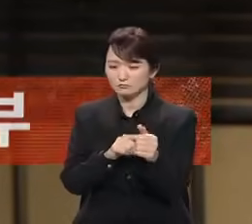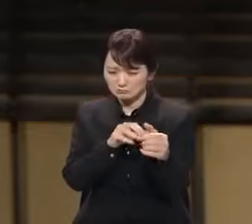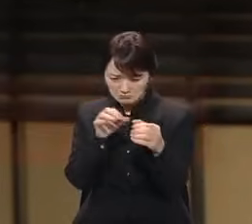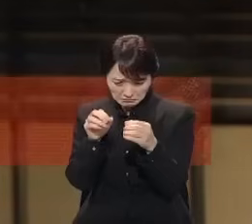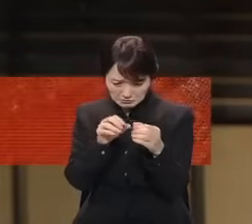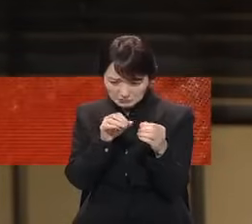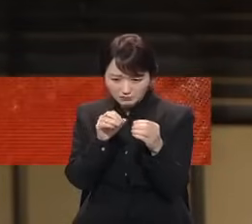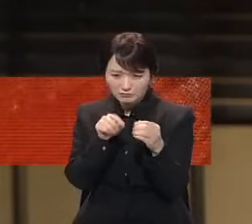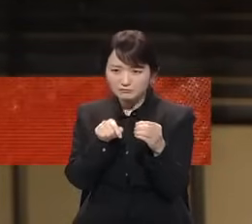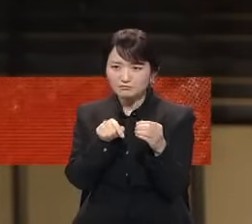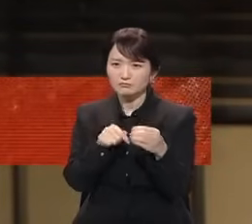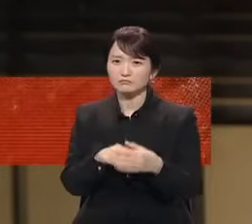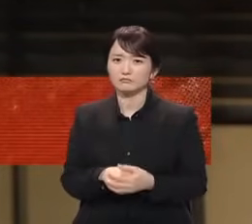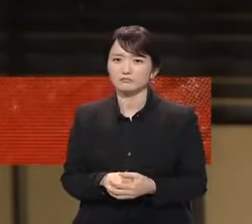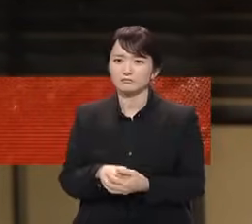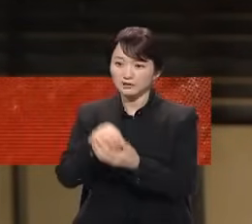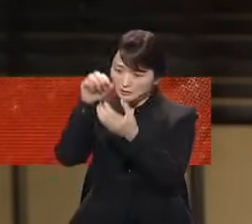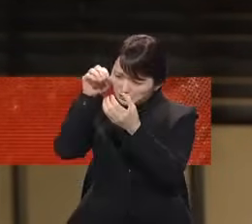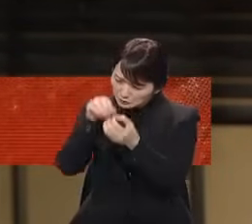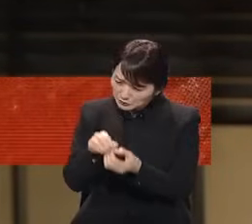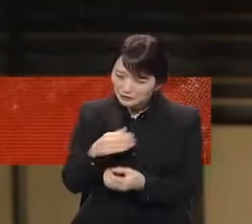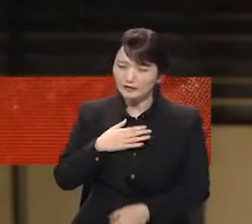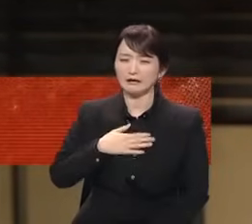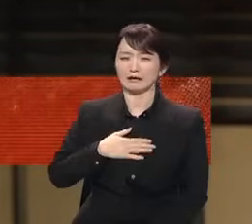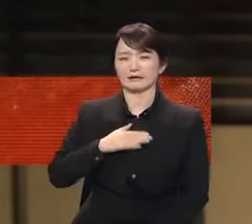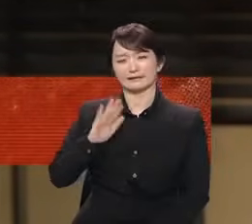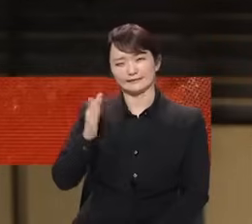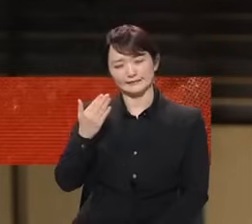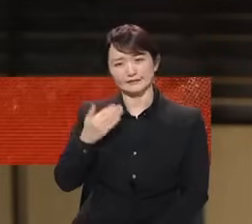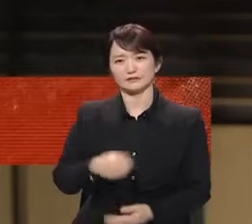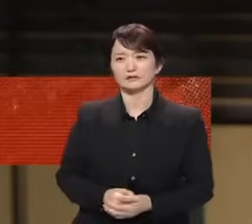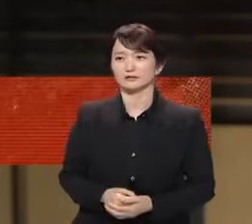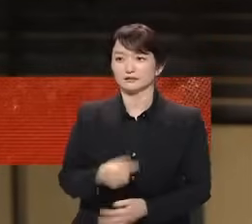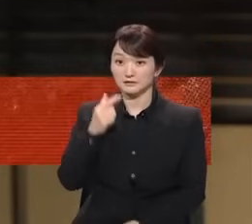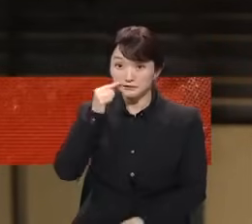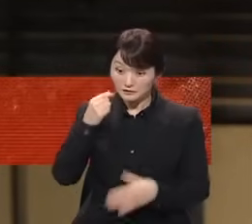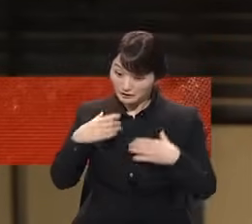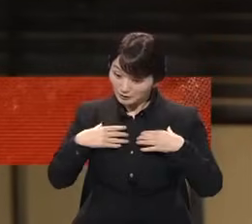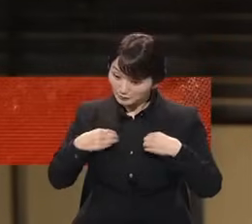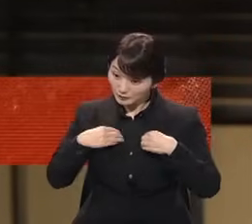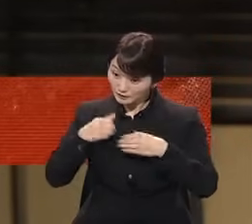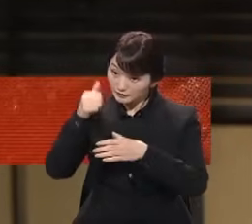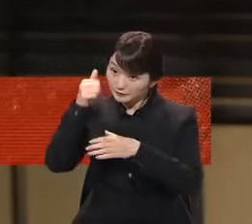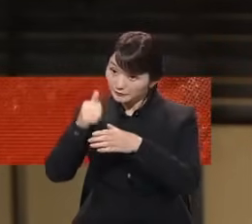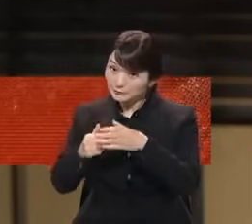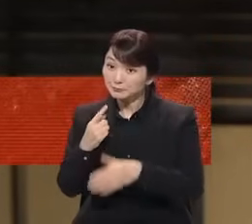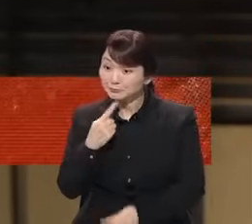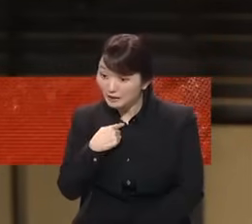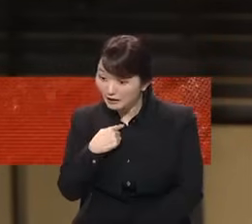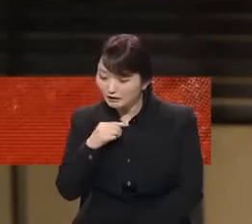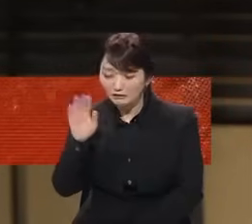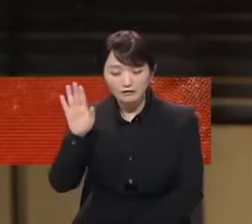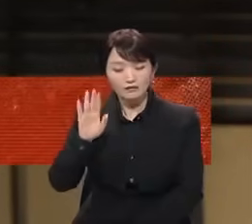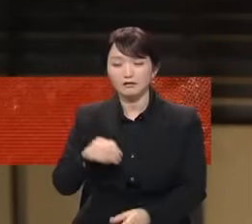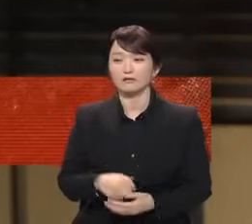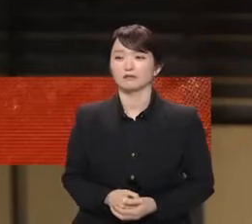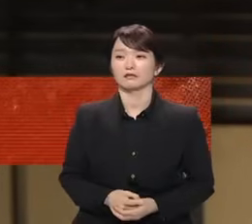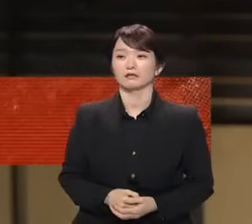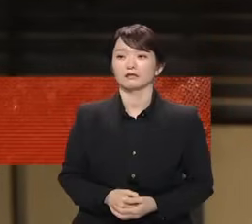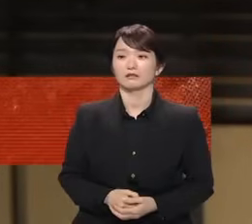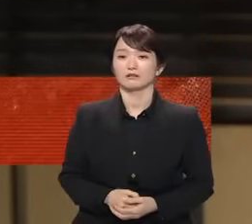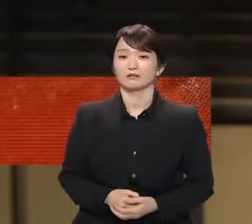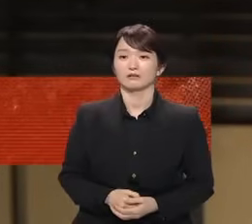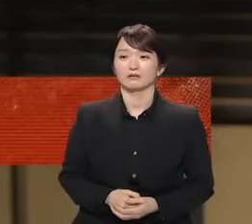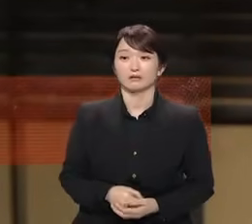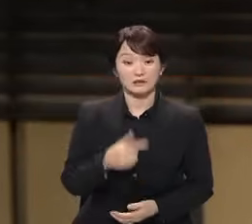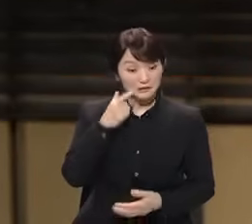하는 과정에서 풍습을 알아야 된다. 일본 목욕탕을 해봤냐 이런 얘기를 하거든요. 일본 목욕탕이나 한국 목욕탕